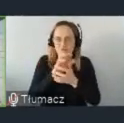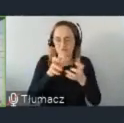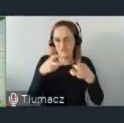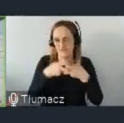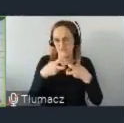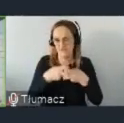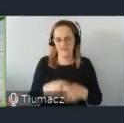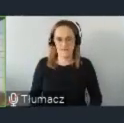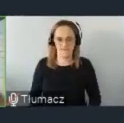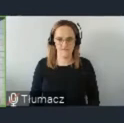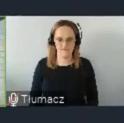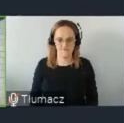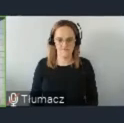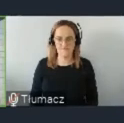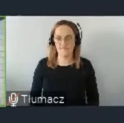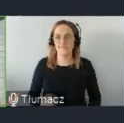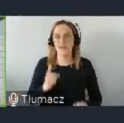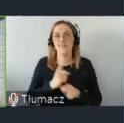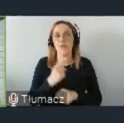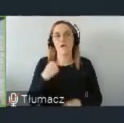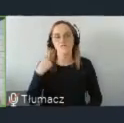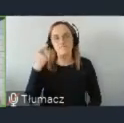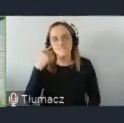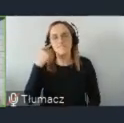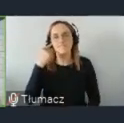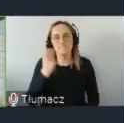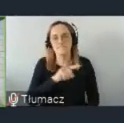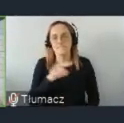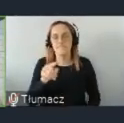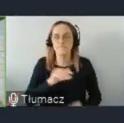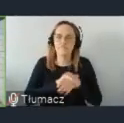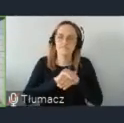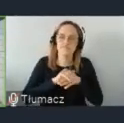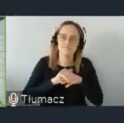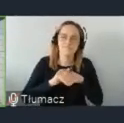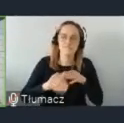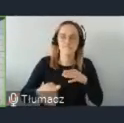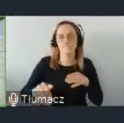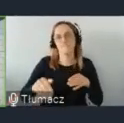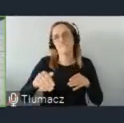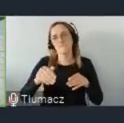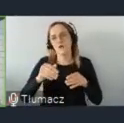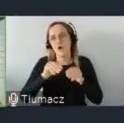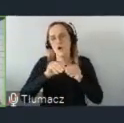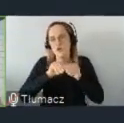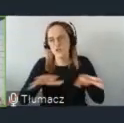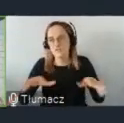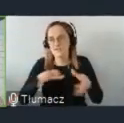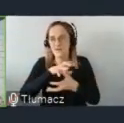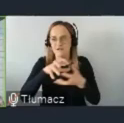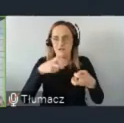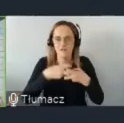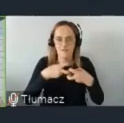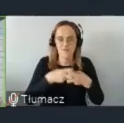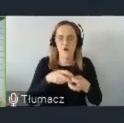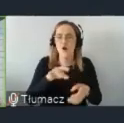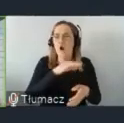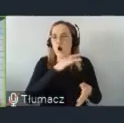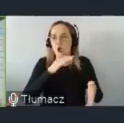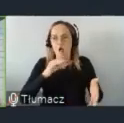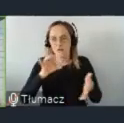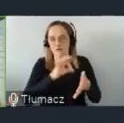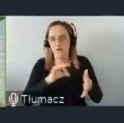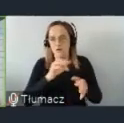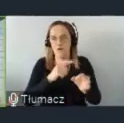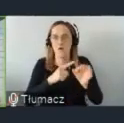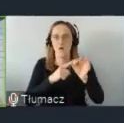Okej. Tylko wspomnę, najbardziej popularnym w Polsce narzędziem do rzeczywistości rozszerzonej jest kolorowanie w